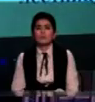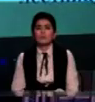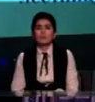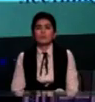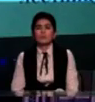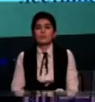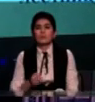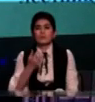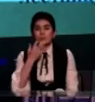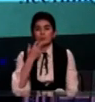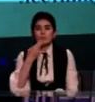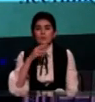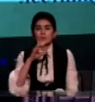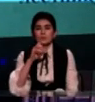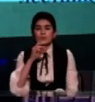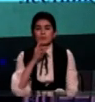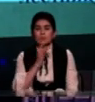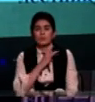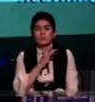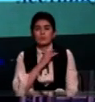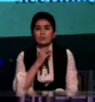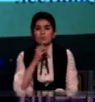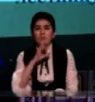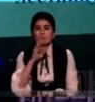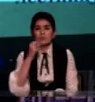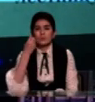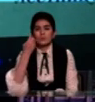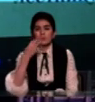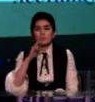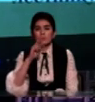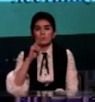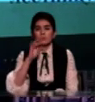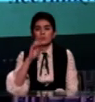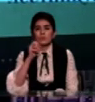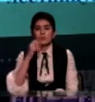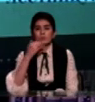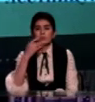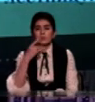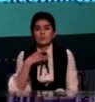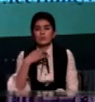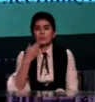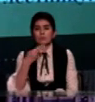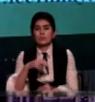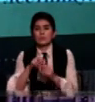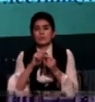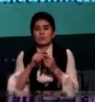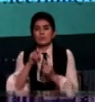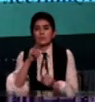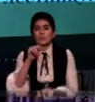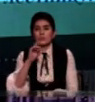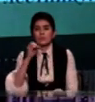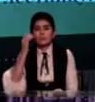Тип плоские черви. Стволовая нервная система у ресничных плоских червей нервная система состоит из